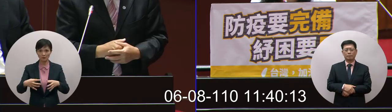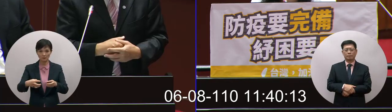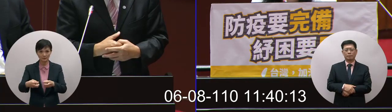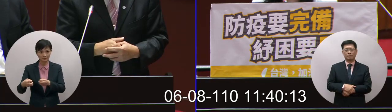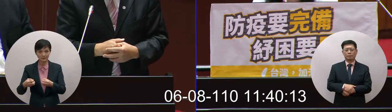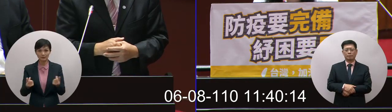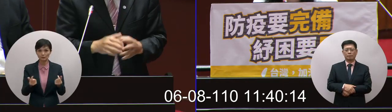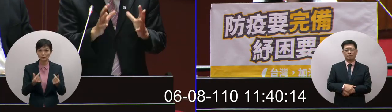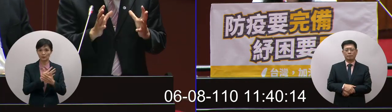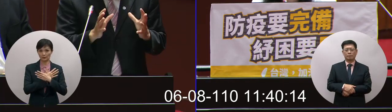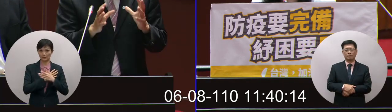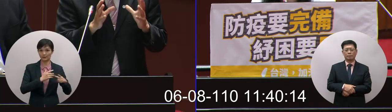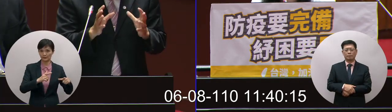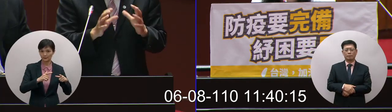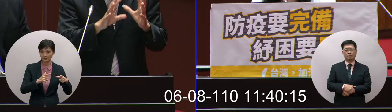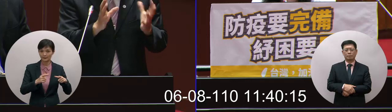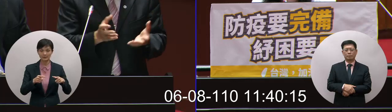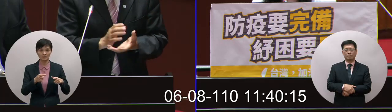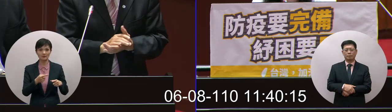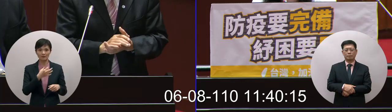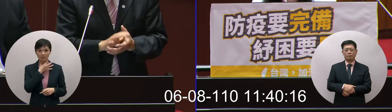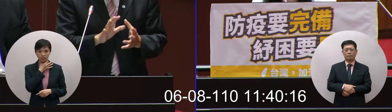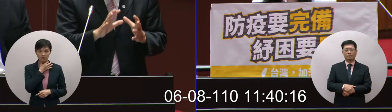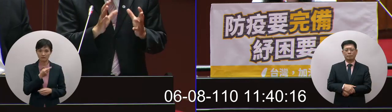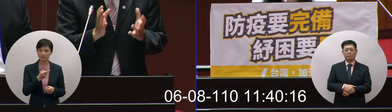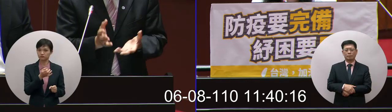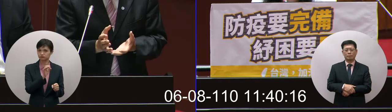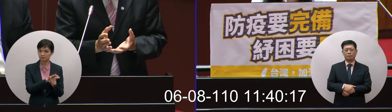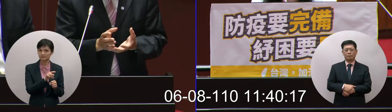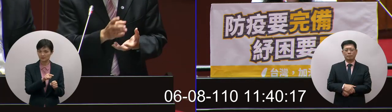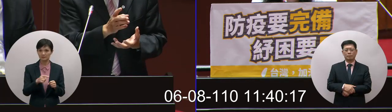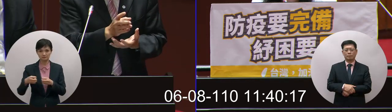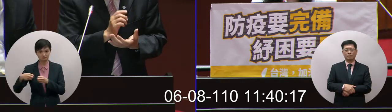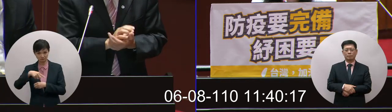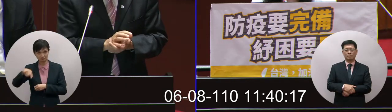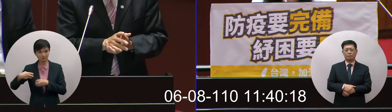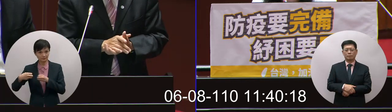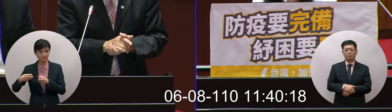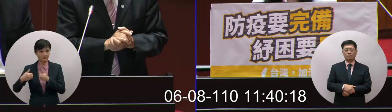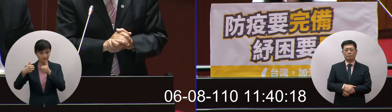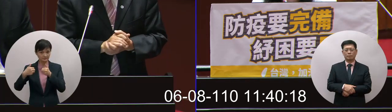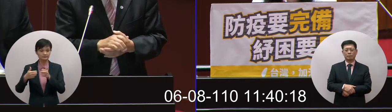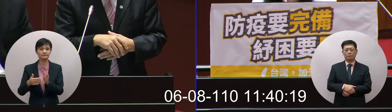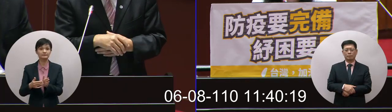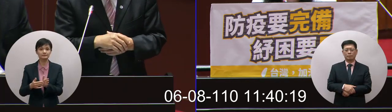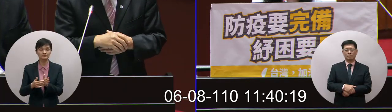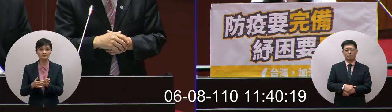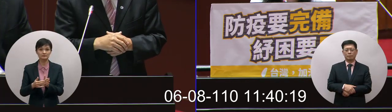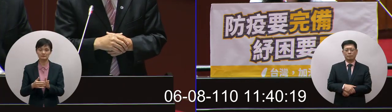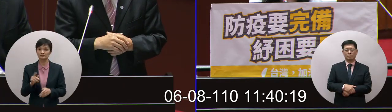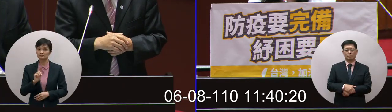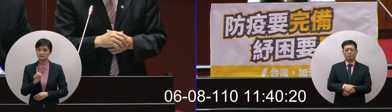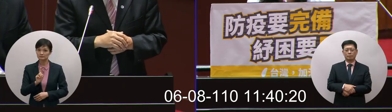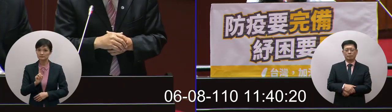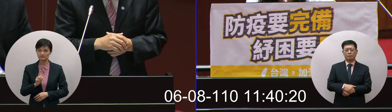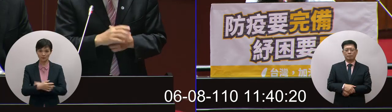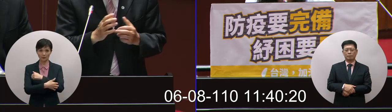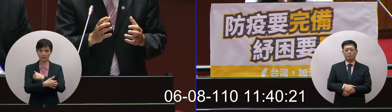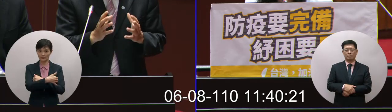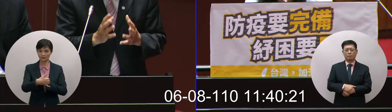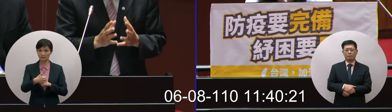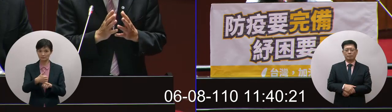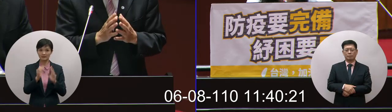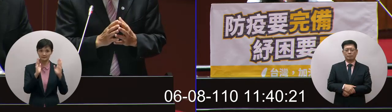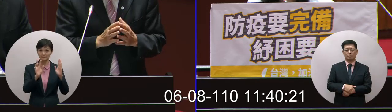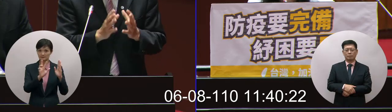们说幼儿园的纾困的一个基础啊，大家有一个共识，然后就基本上就是以员工的正